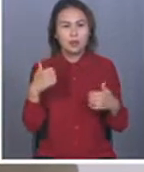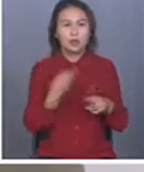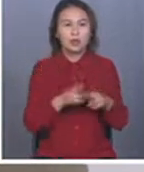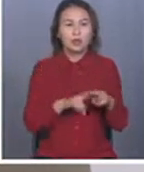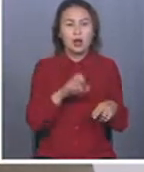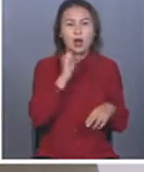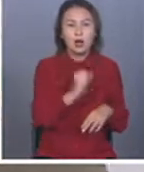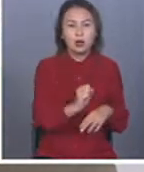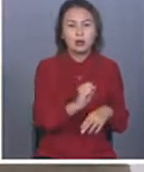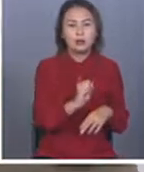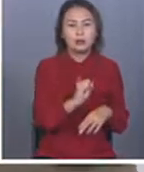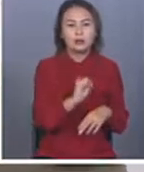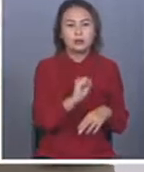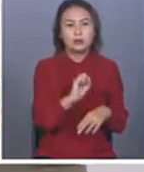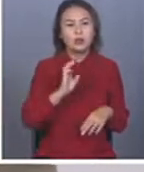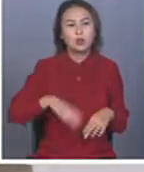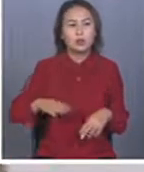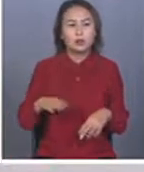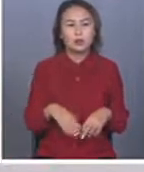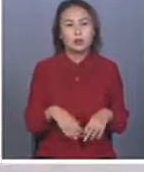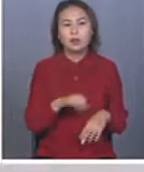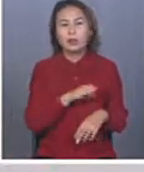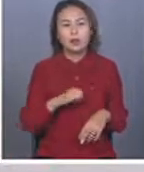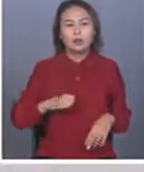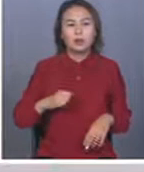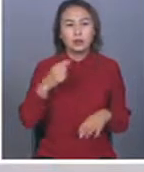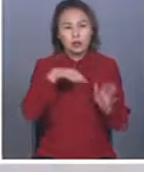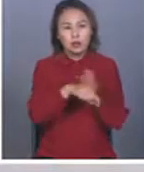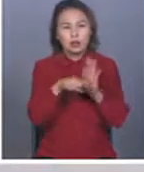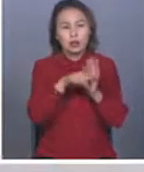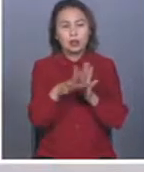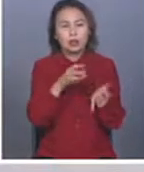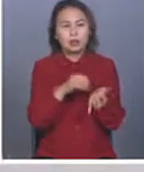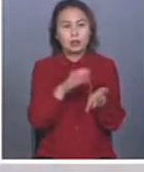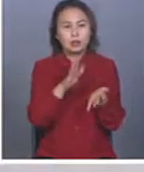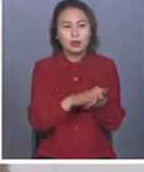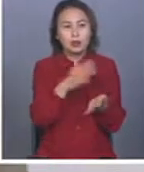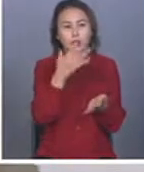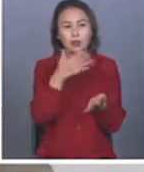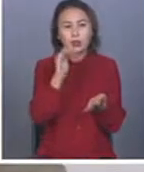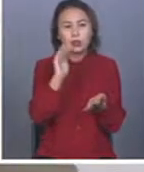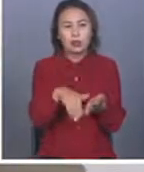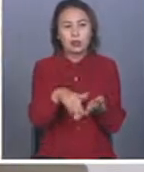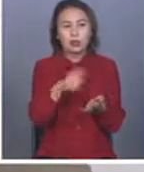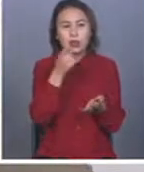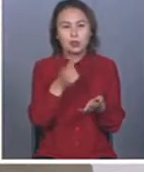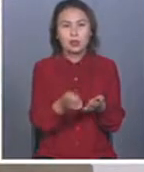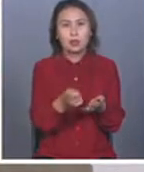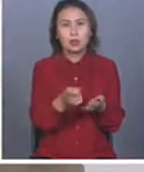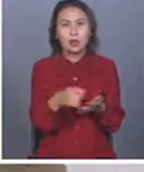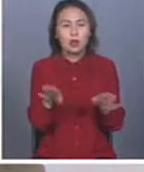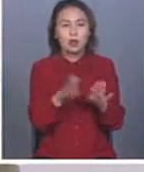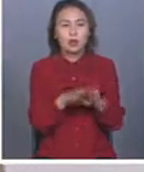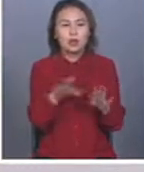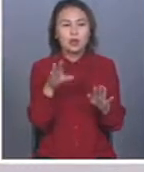аламыз. Мысал үшін, одан кейін ең біріншіге қараймыз. Бірінші қандай амал орындалады? 50 мың теңгеге арзандау, яғни азайту